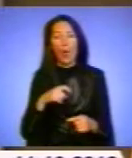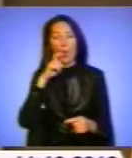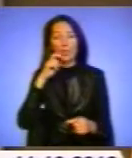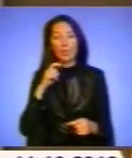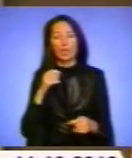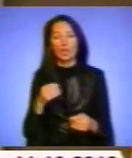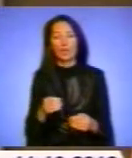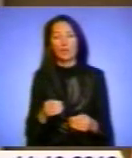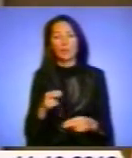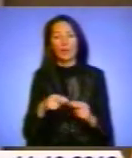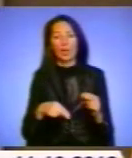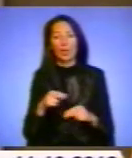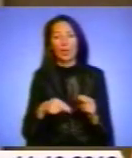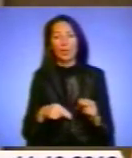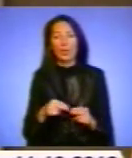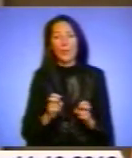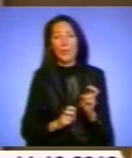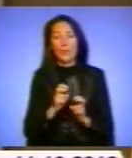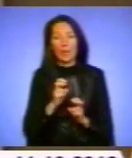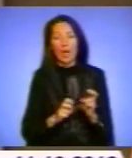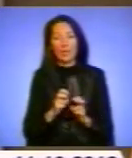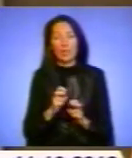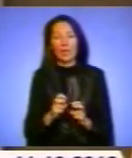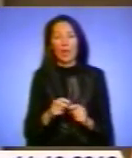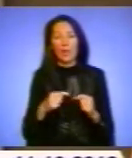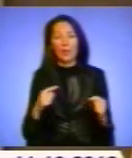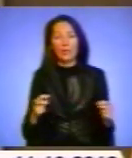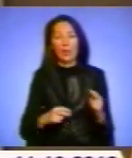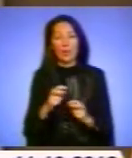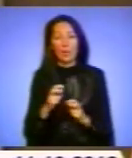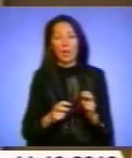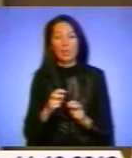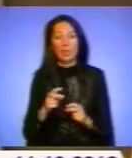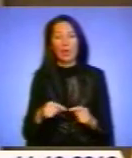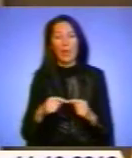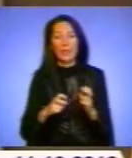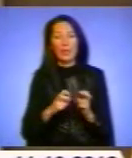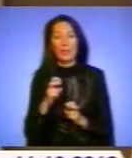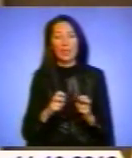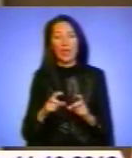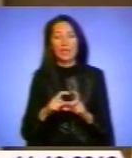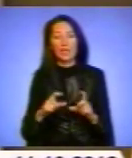предприятия, промышленные предприятия, предприятия энергетики,